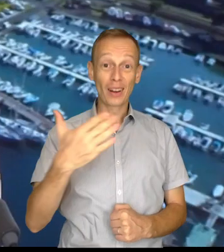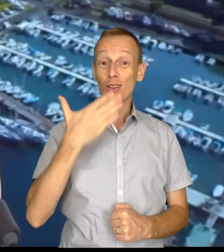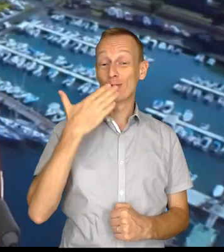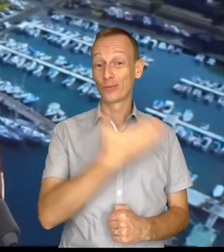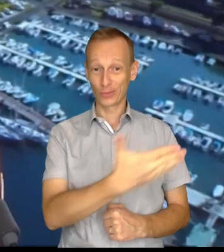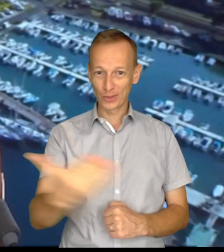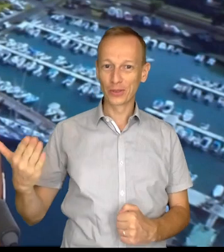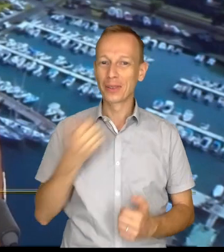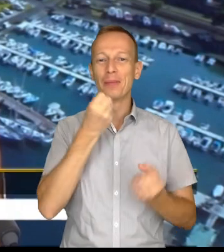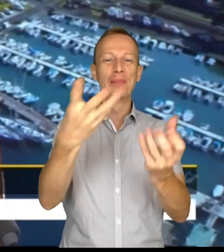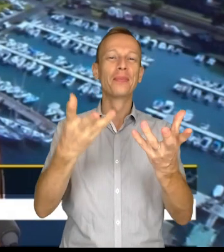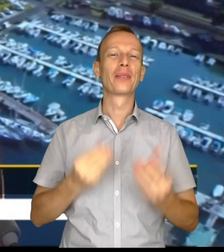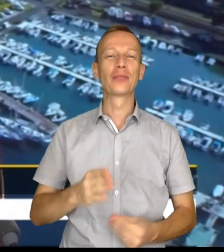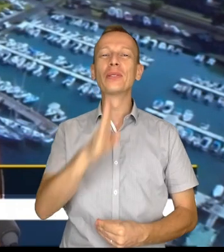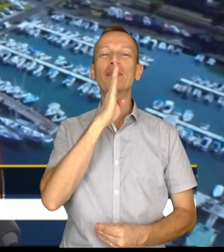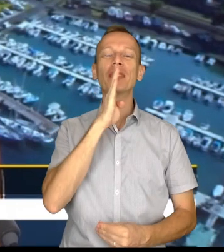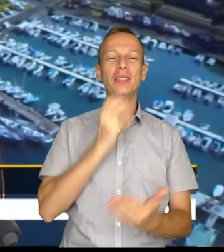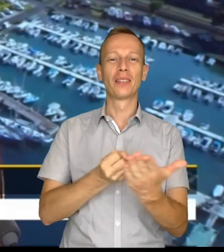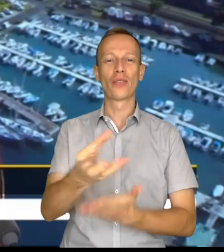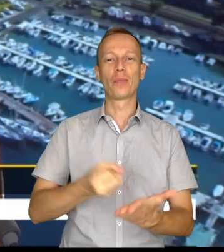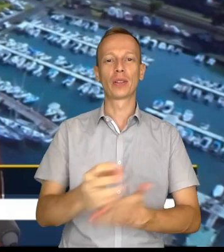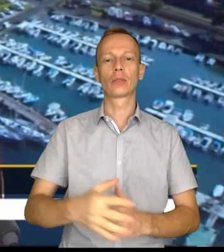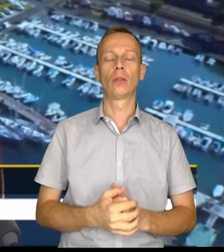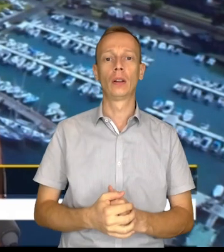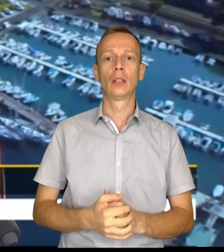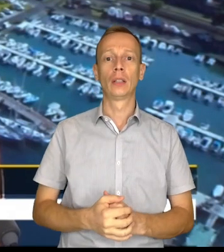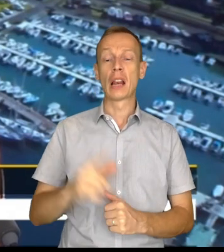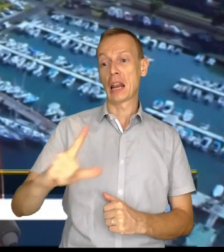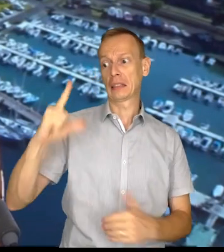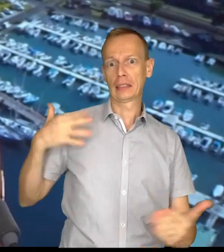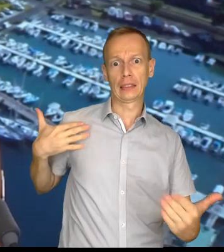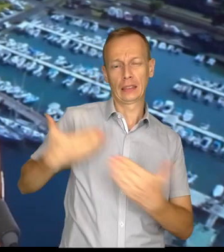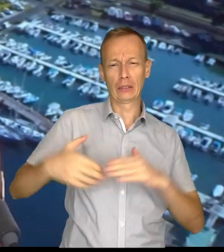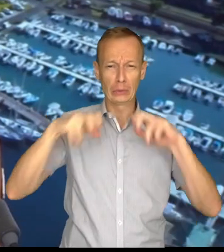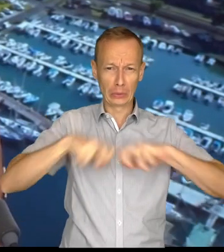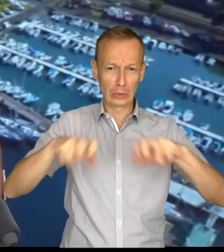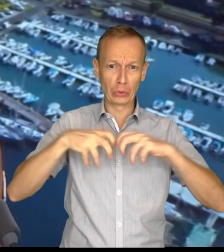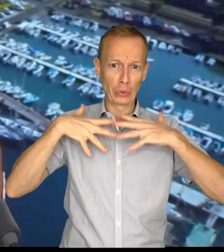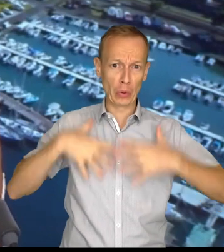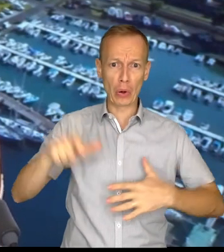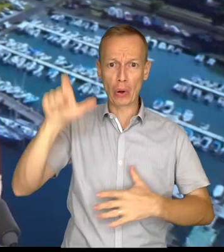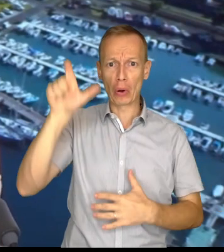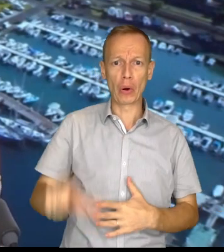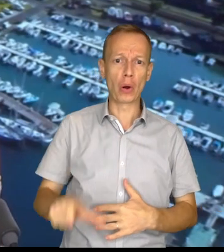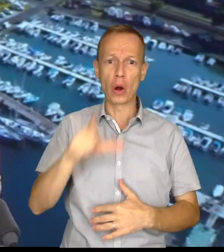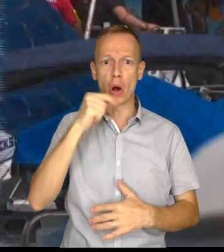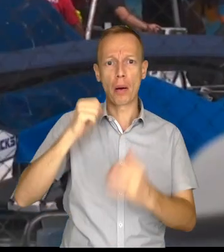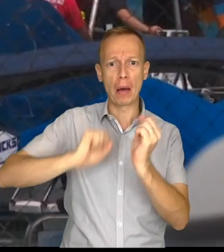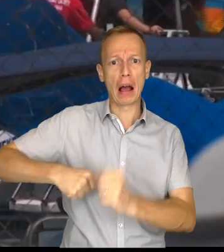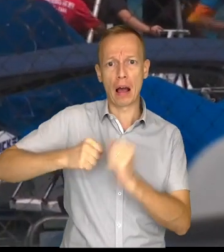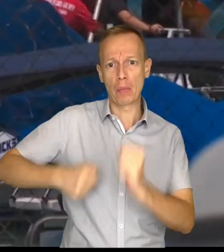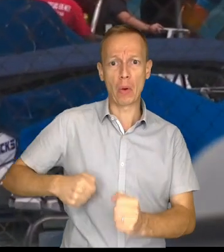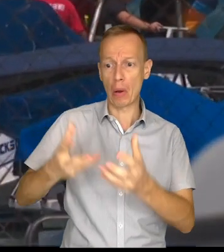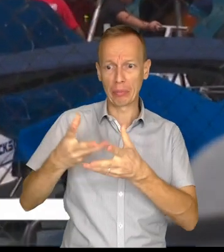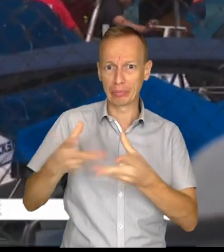Yorana Lovaina et bonjour à tous et bienvenue dans votre édition de la mi-journée. On cherche depuis lundi la dépouille de Enoha Houti.